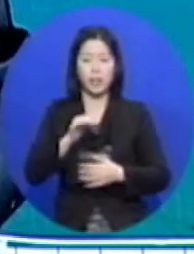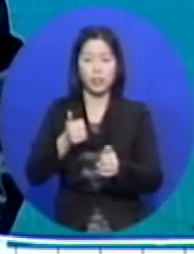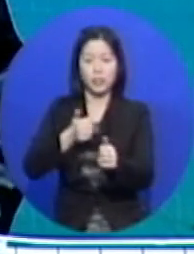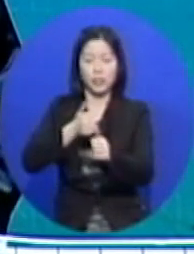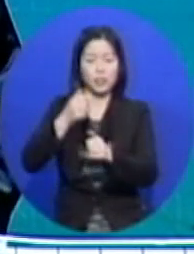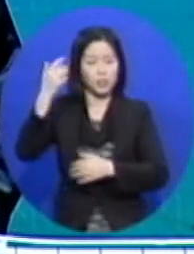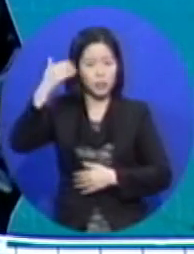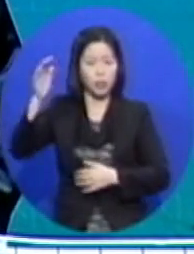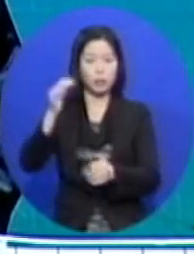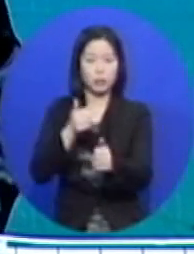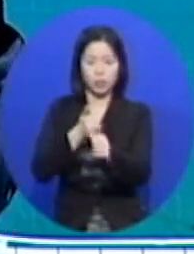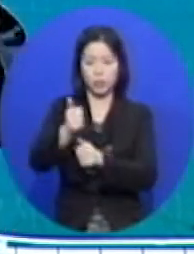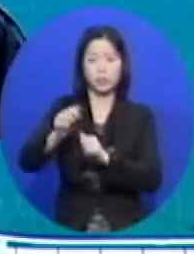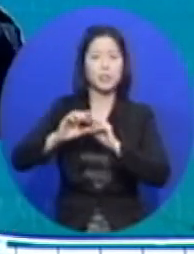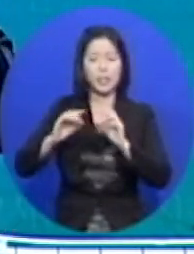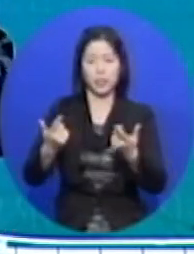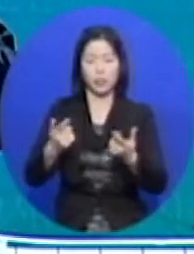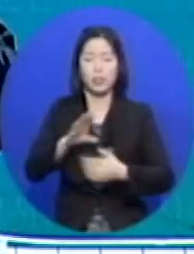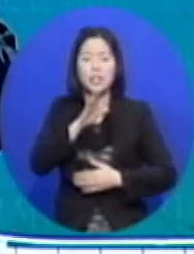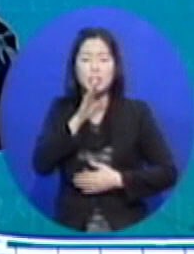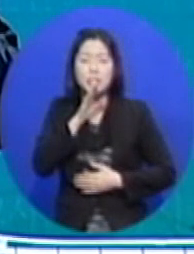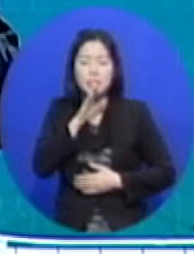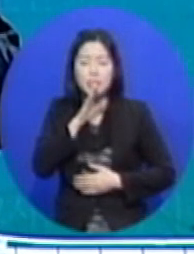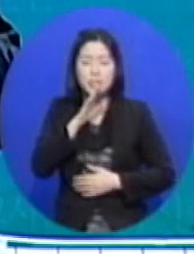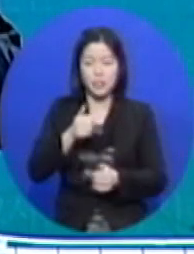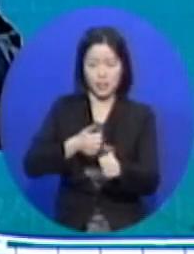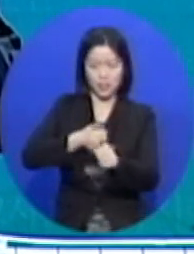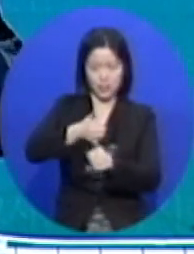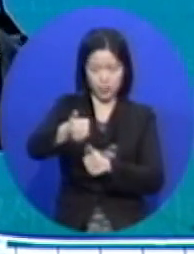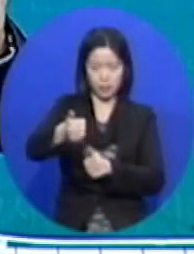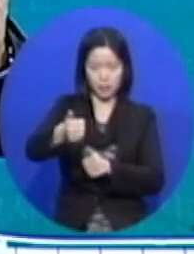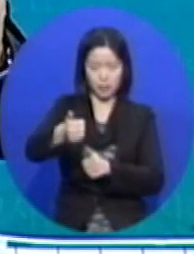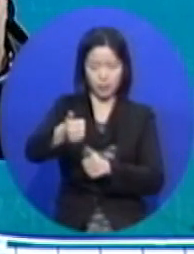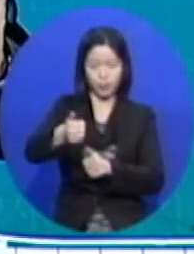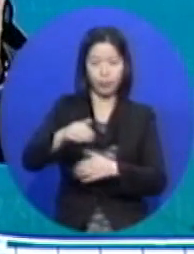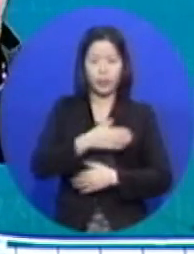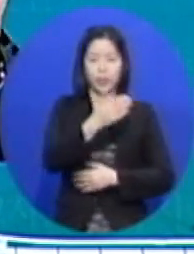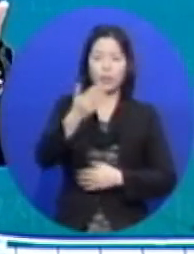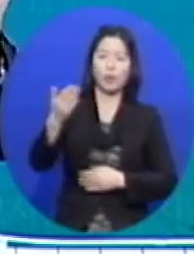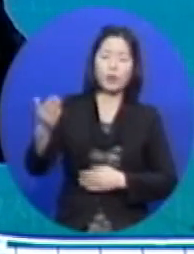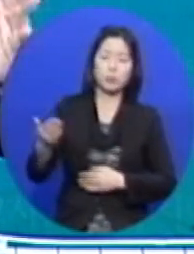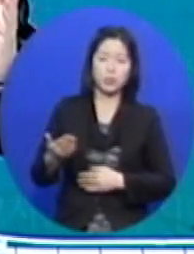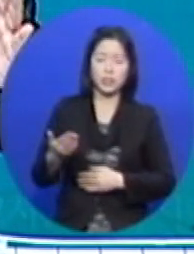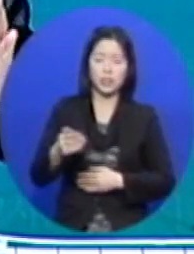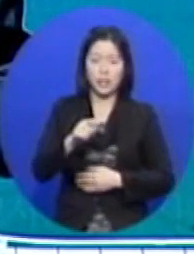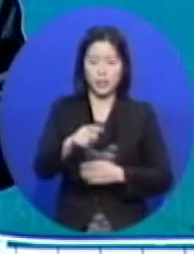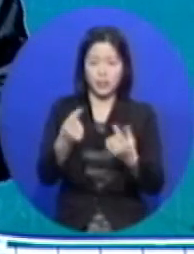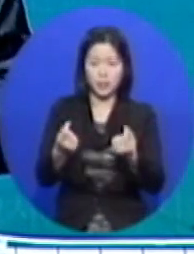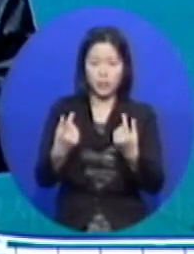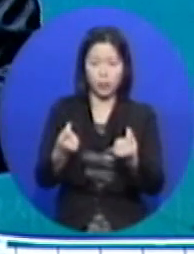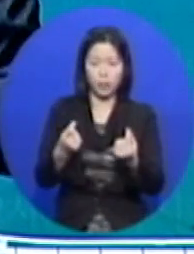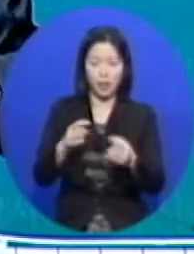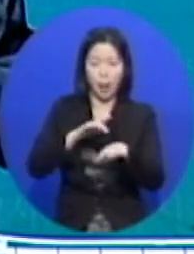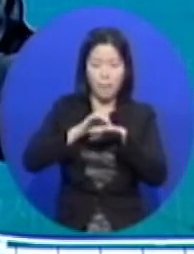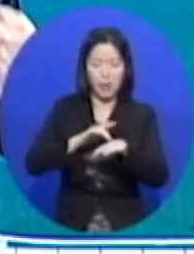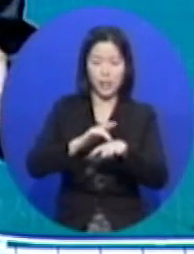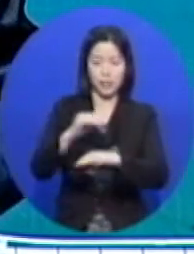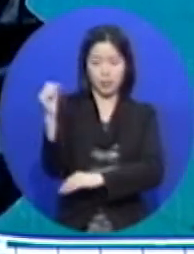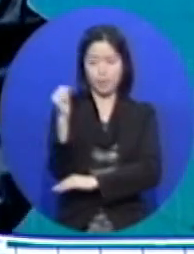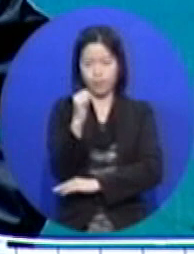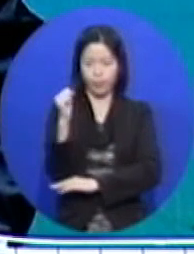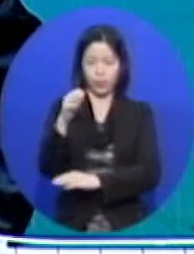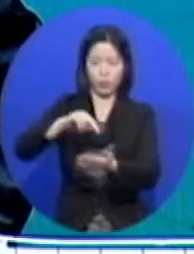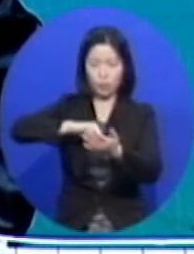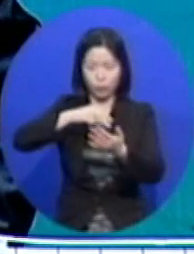하는게 아니에요 진짜 승리는 말입니다 여러분이 그렇게 마귀가 여러분을 흔들어 놓고